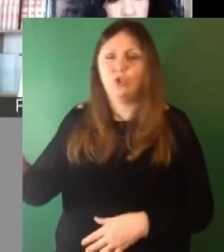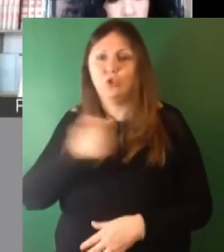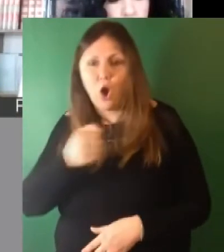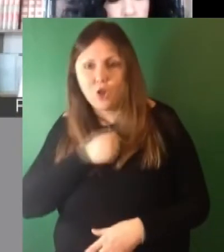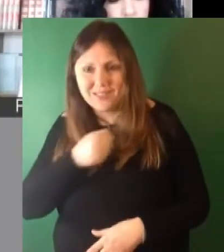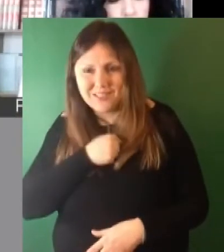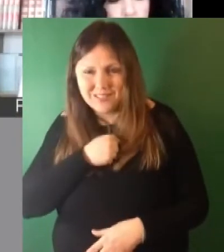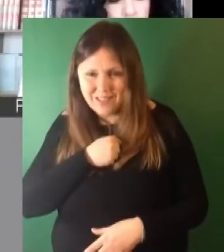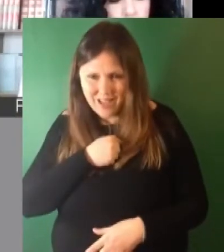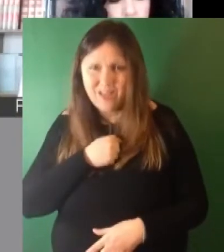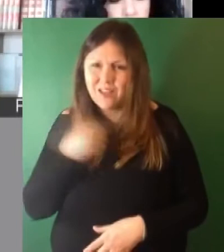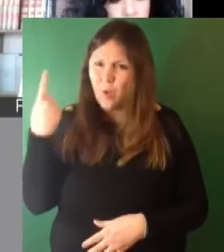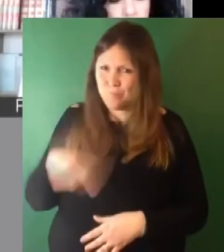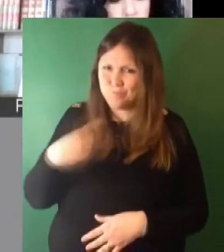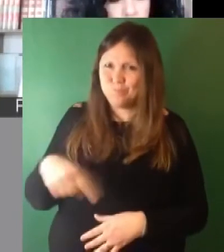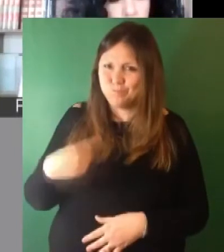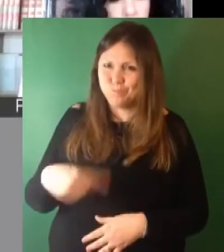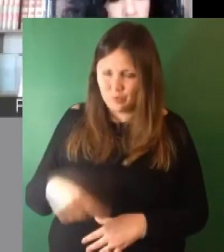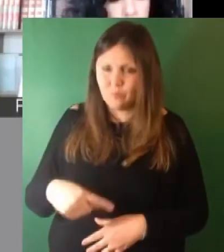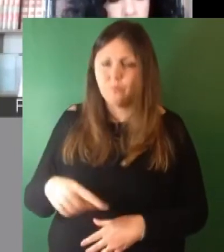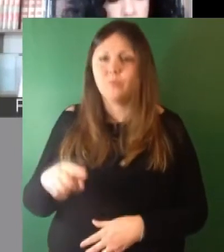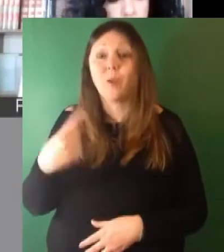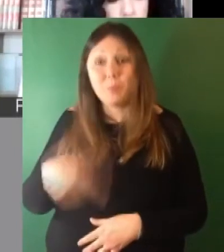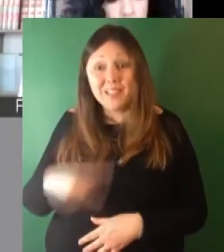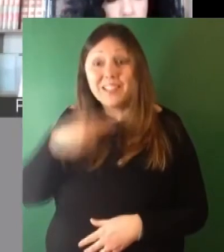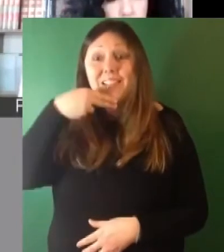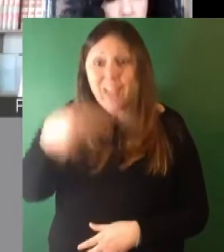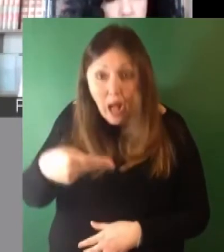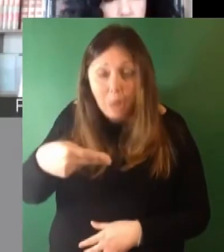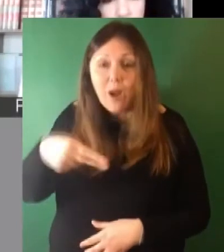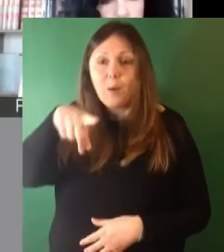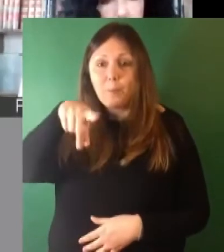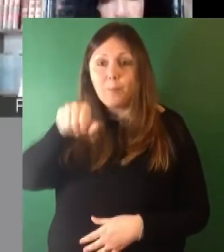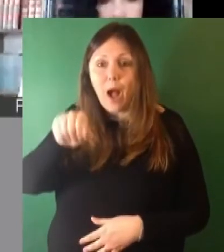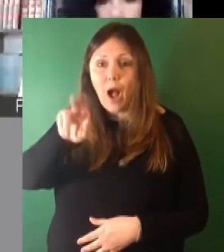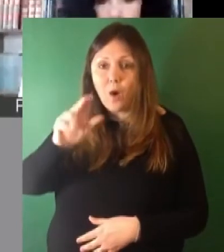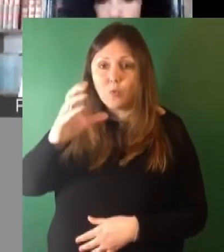voi vedete nei nostri report come casi paucisintomatici, con pochi sintomi.